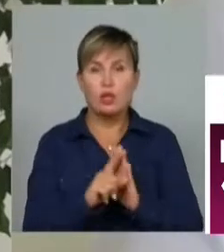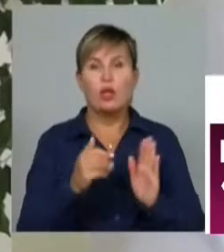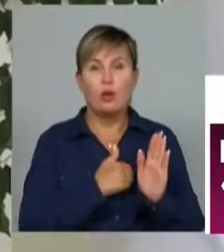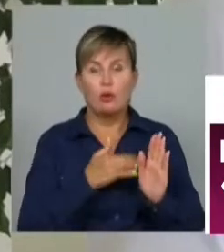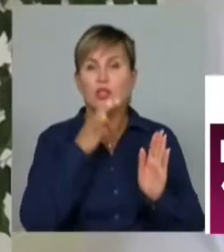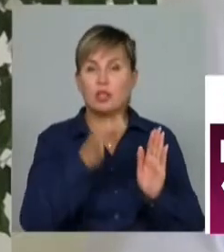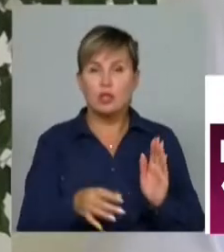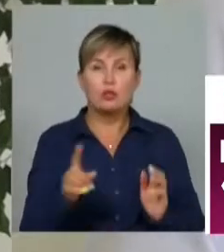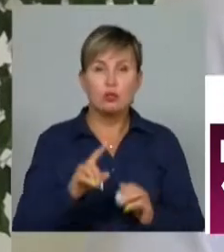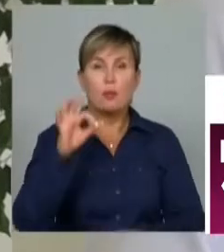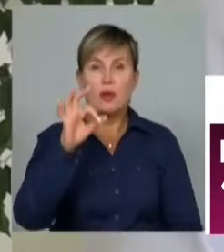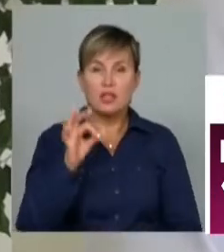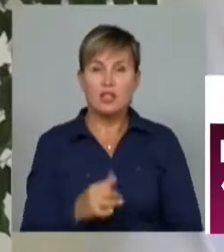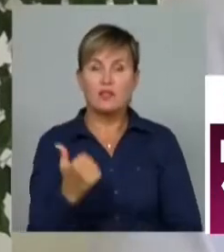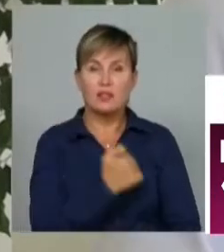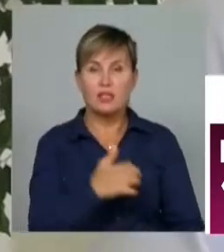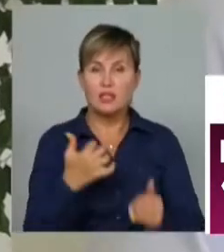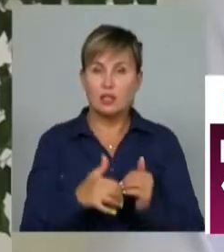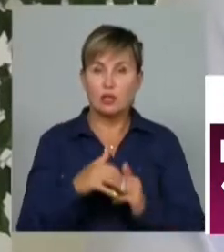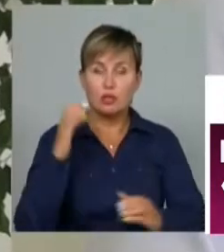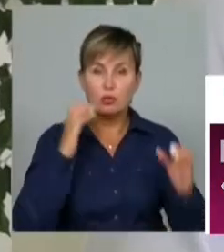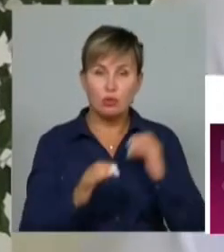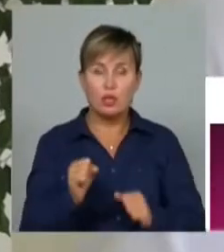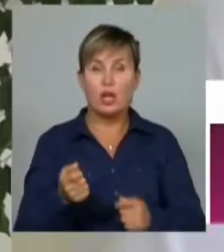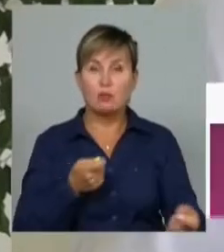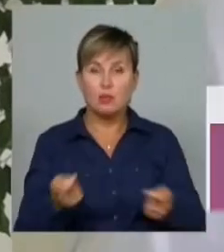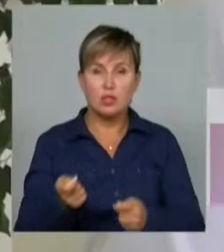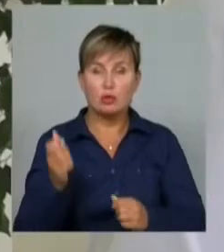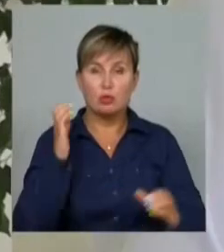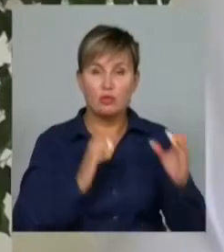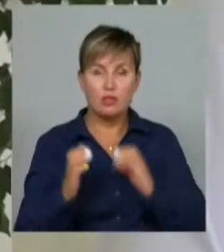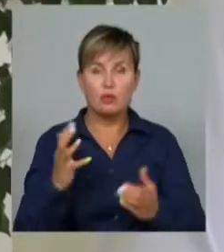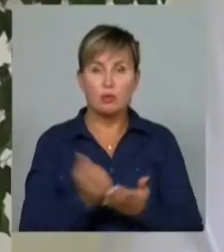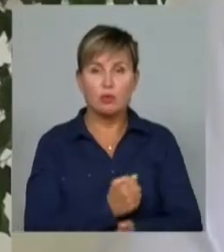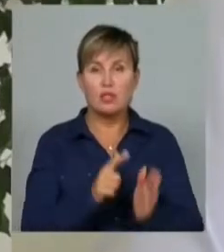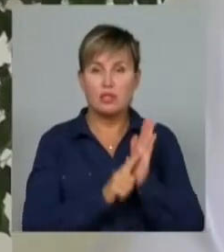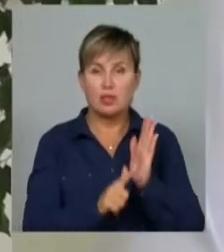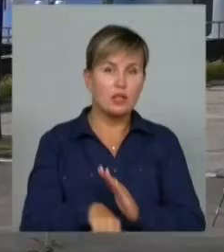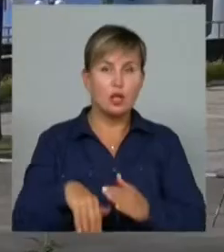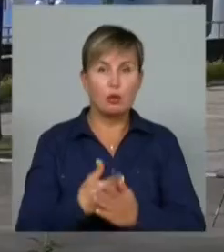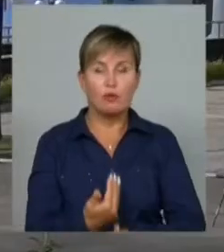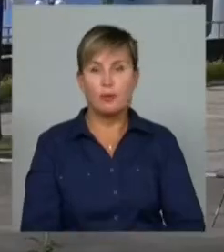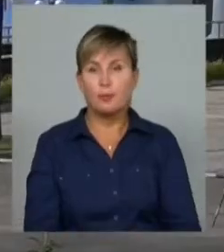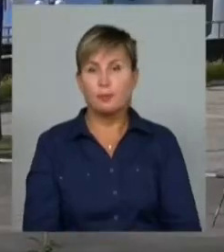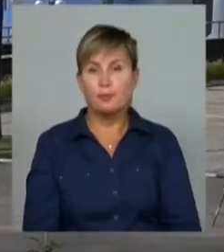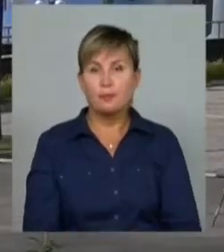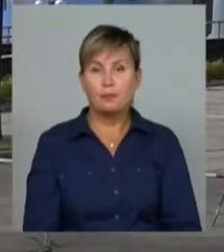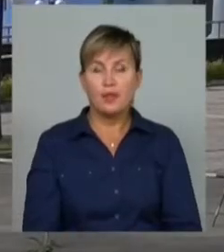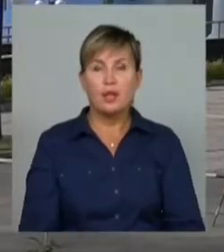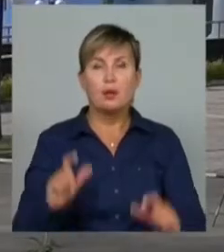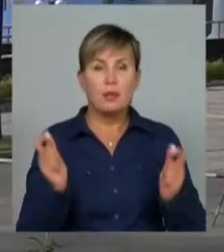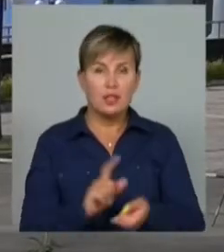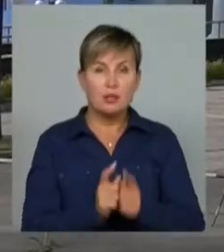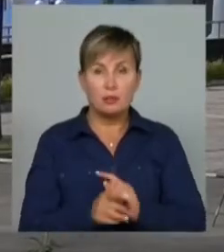отметить что процент вакцинированных среди студентов и администрации университета составил 70 процентов пандемия изменила не только